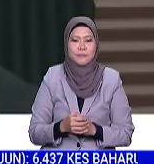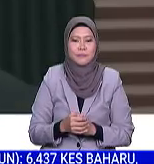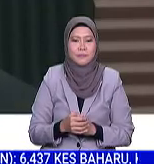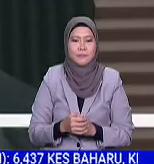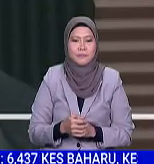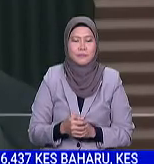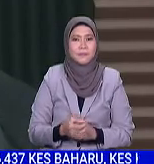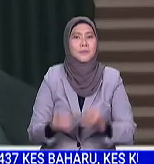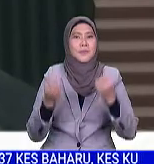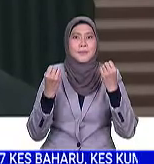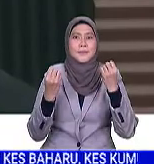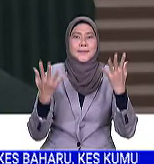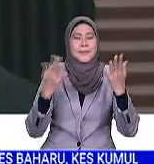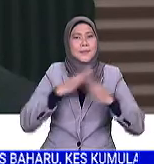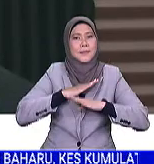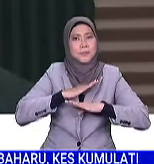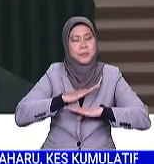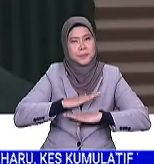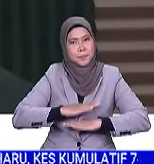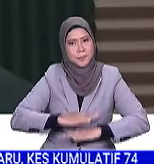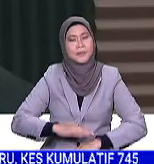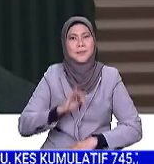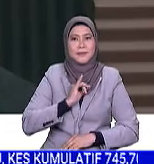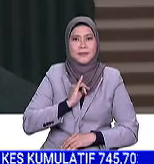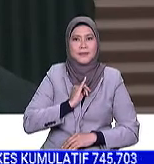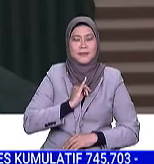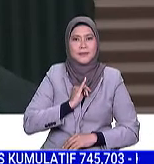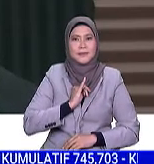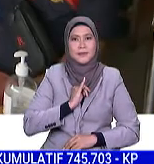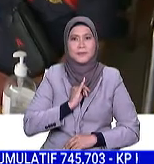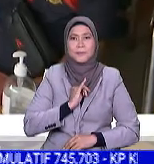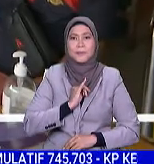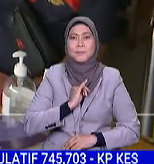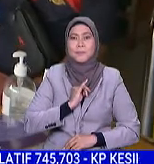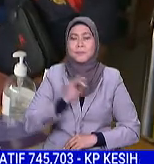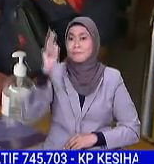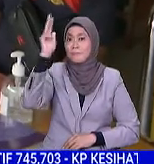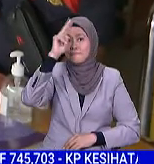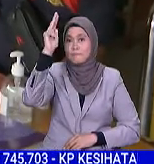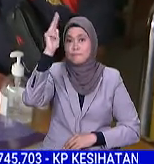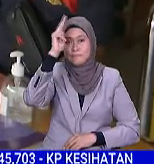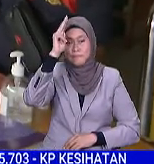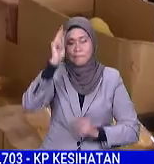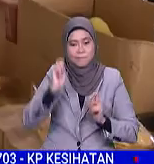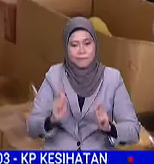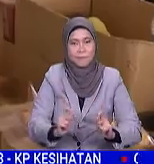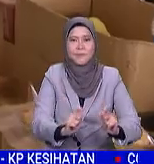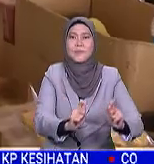Banyak memberi kelegaan kepada saya. Langkah yang diambil oleh kerajaan